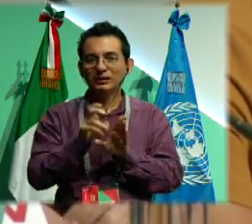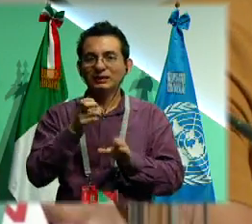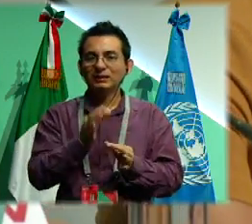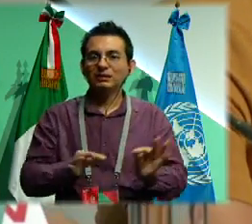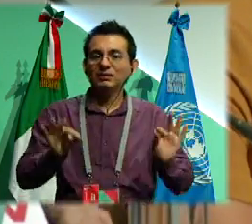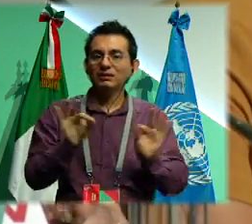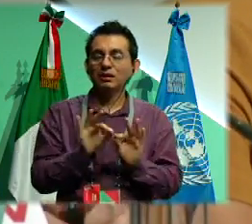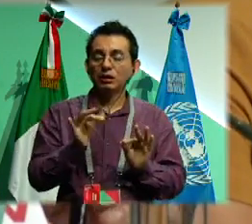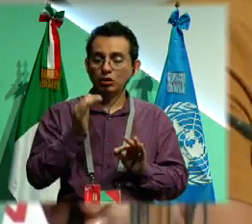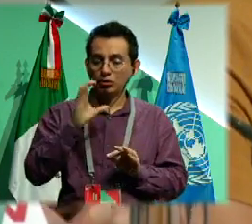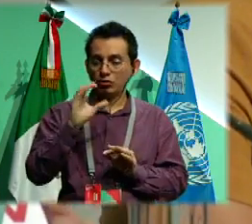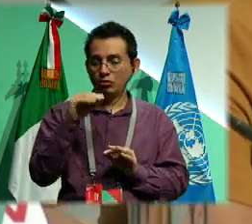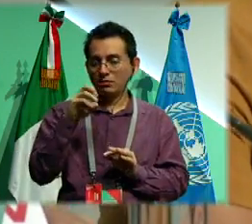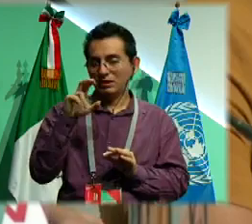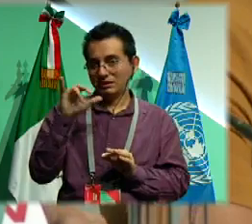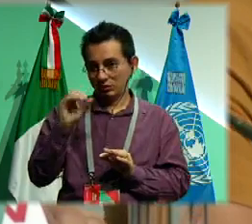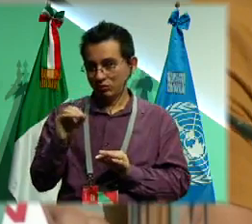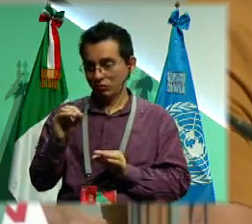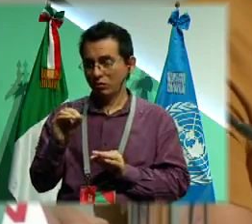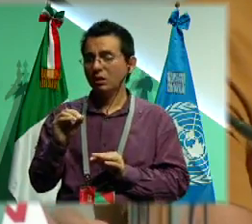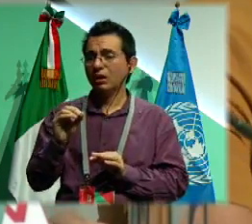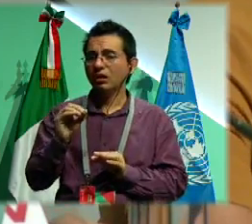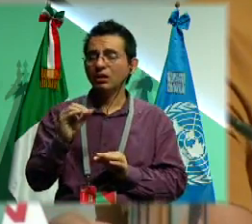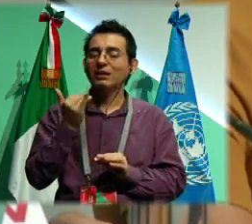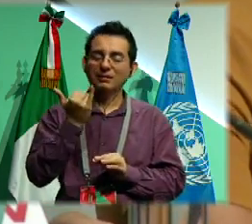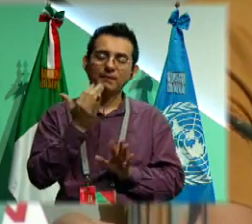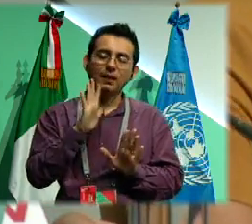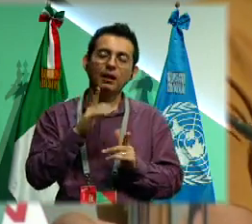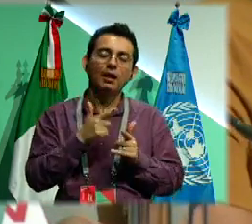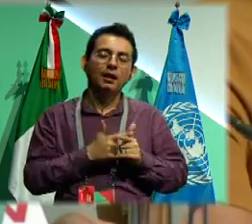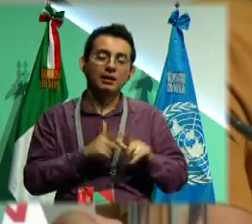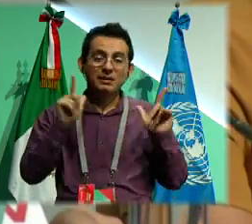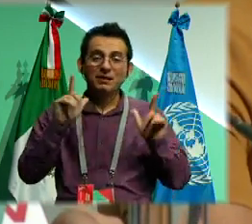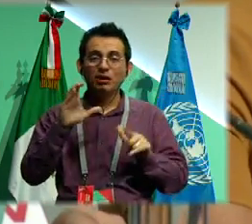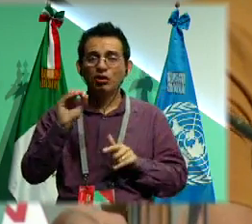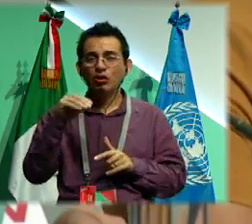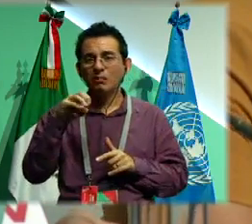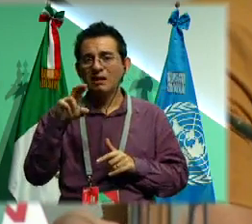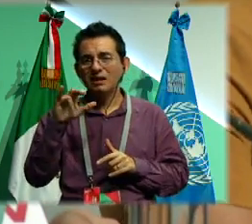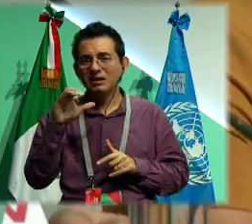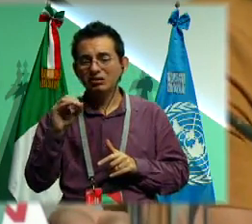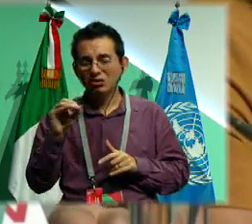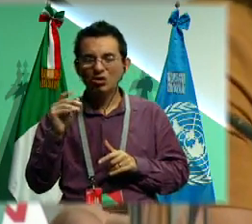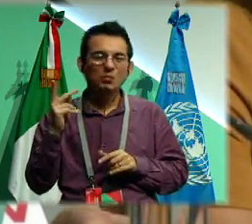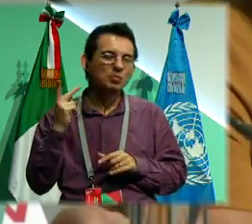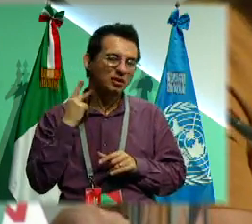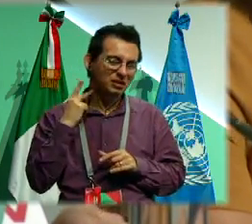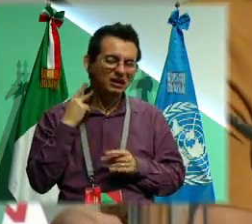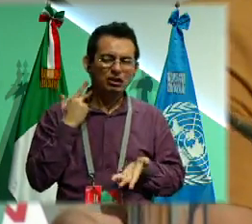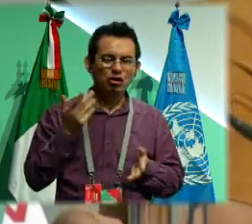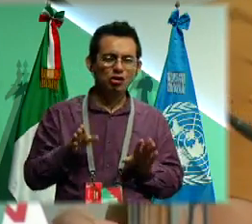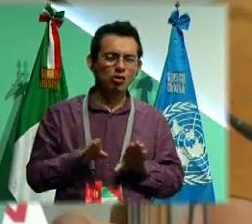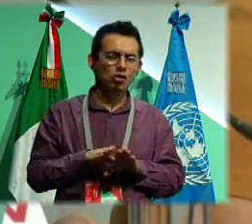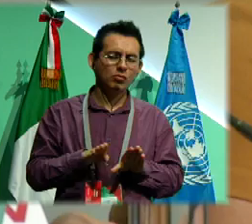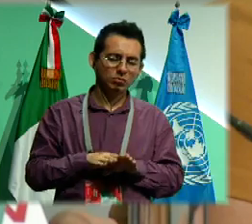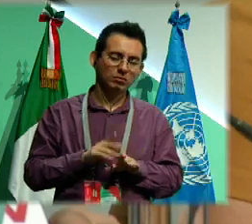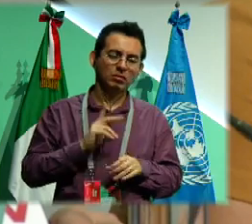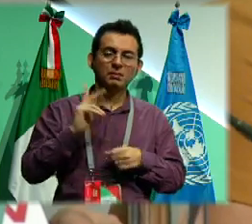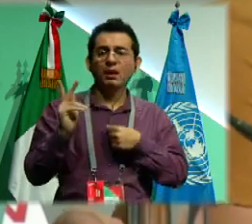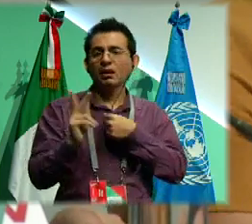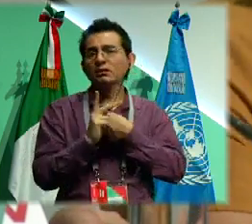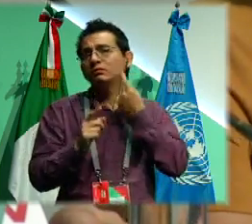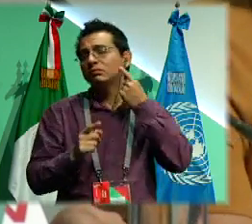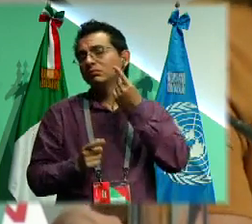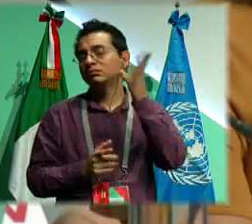que la politique économique fait que les pays n'exercent pas de discrimination